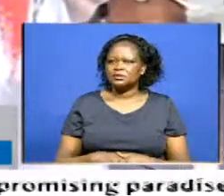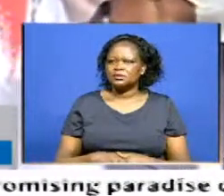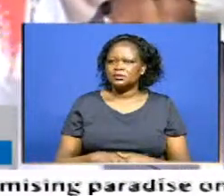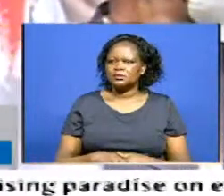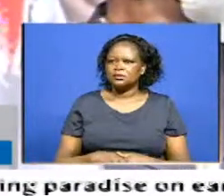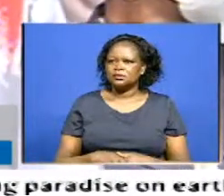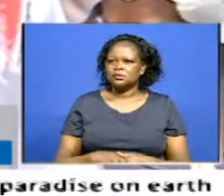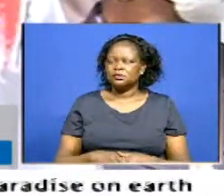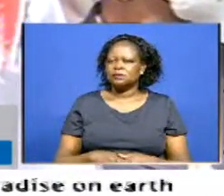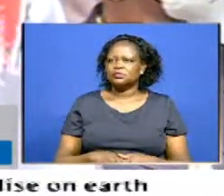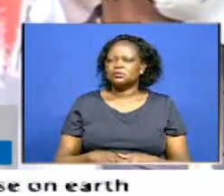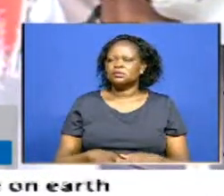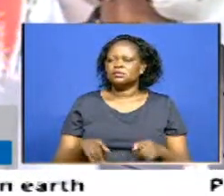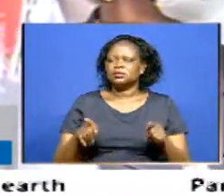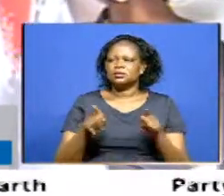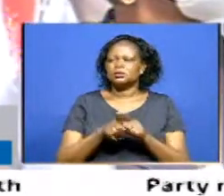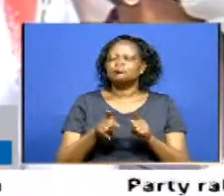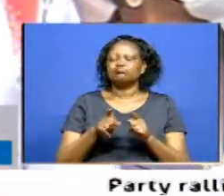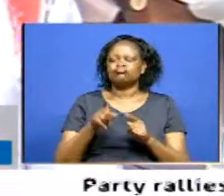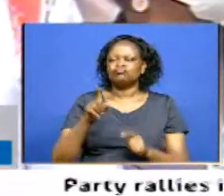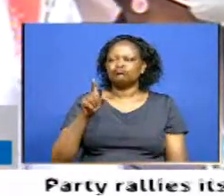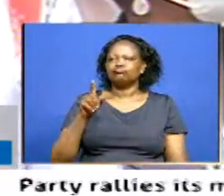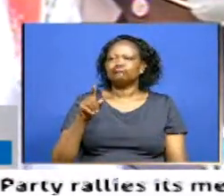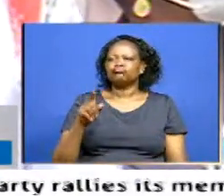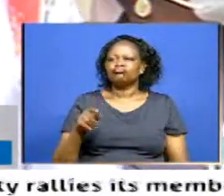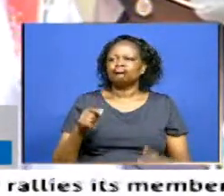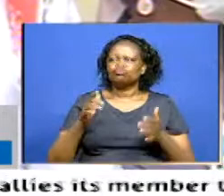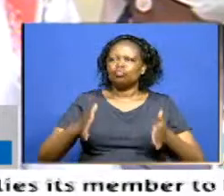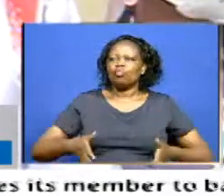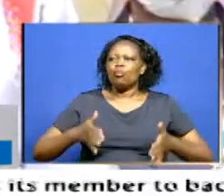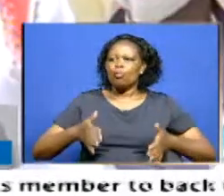Tim Monyonyi pia iko hapa mheshimiwa.